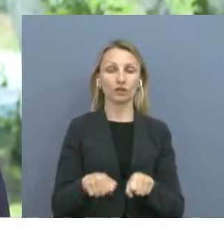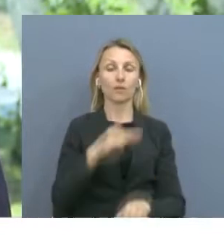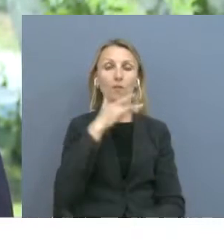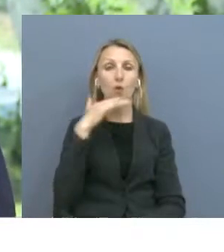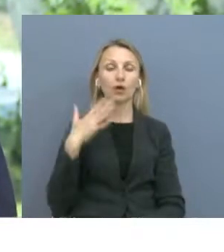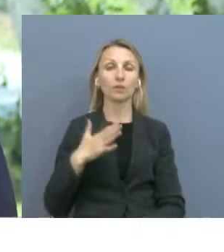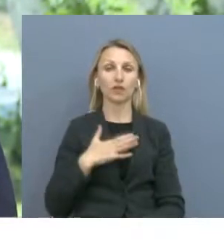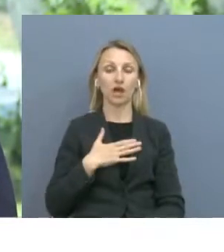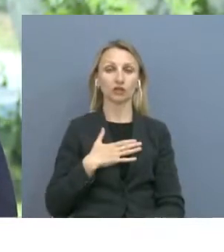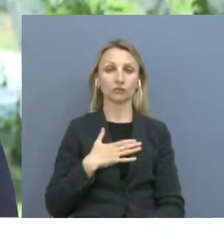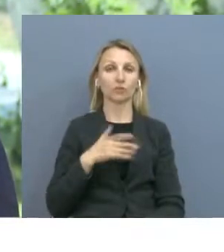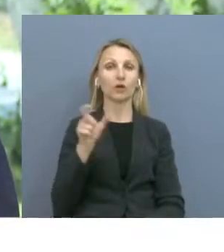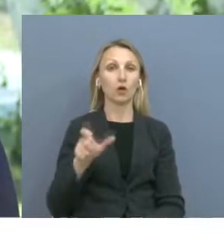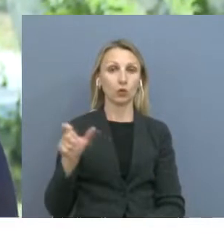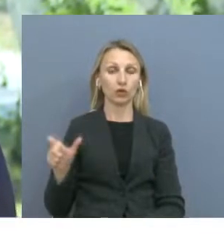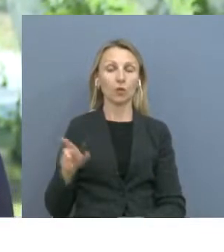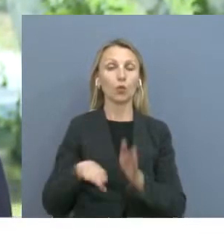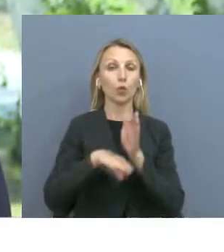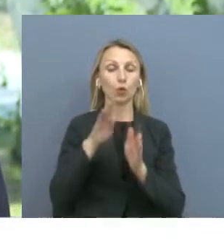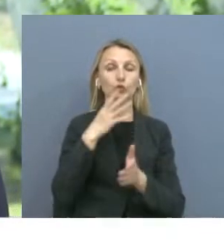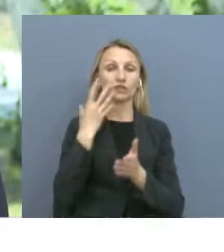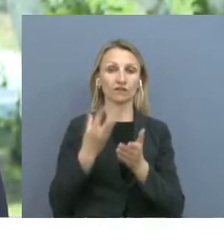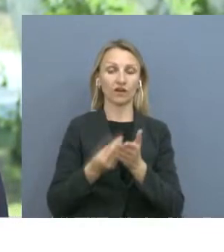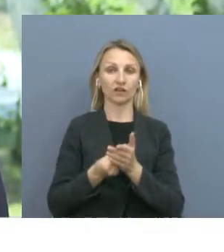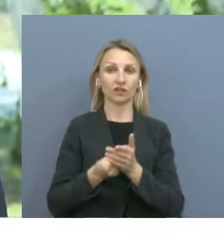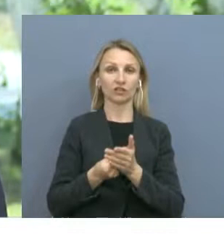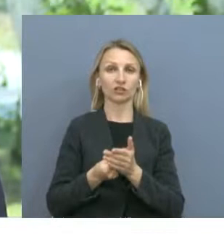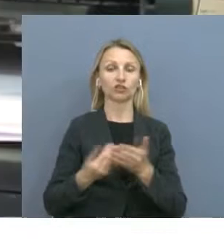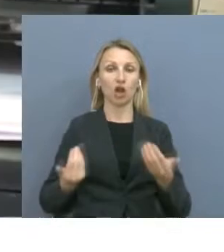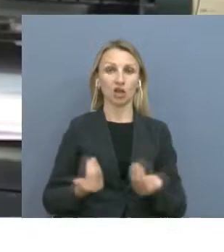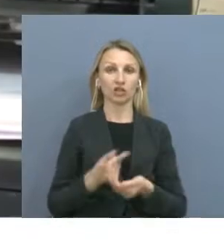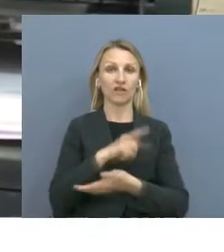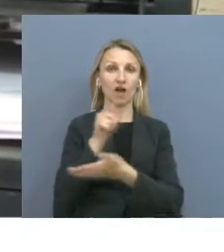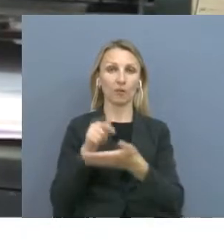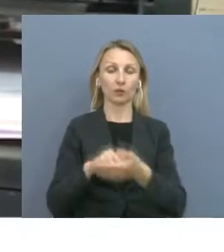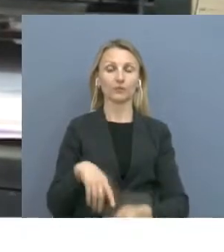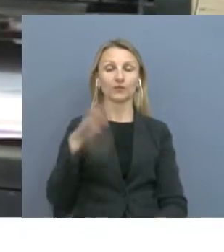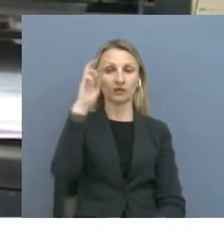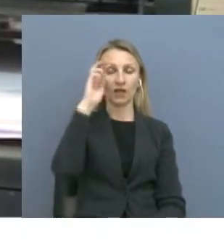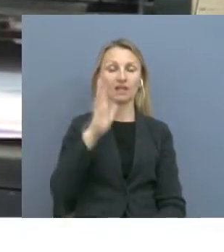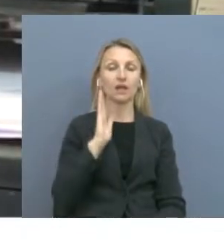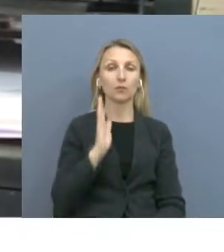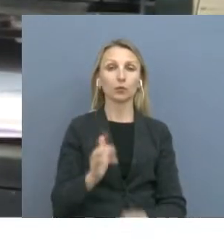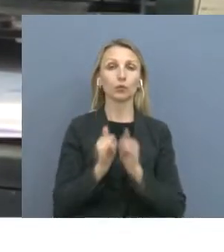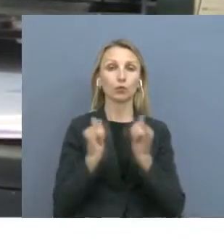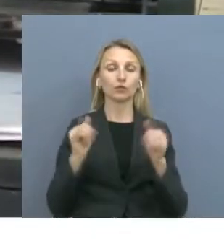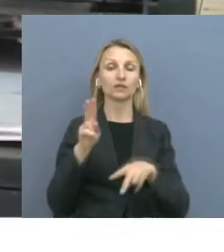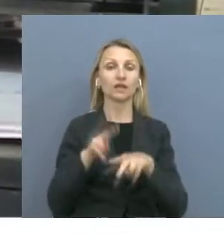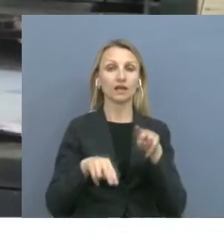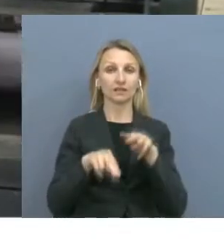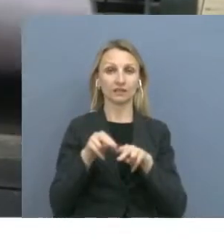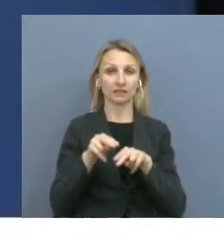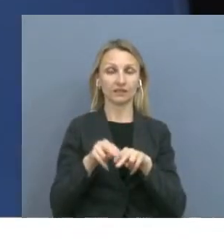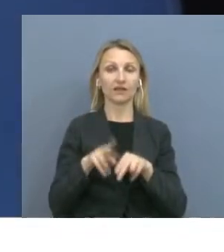нашим жителям улучшить свои жилищные вопросы. В стране будут увеличены темпы строительства доступного